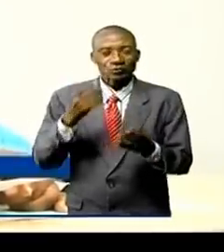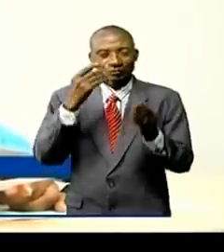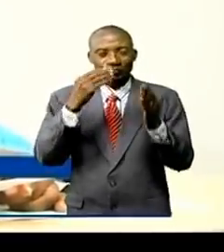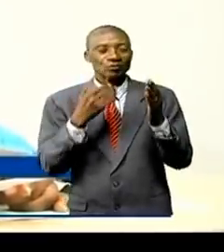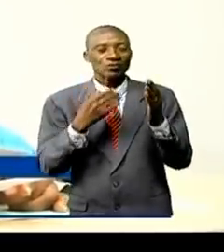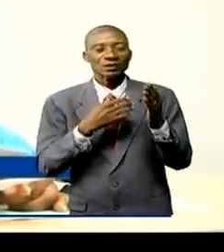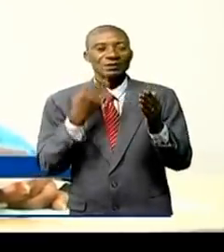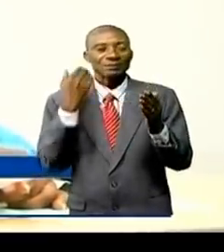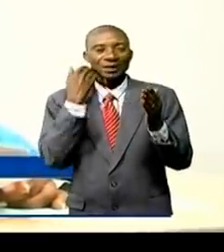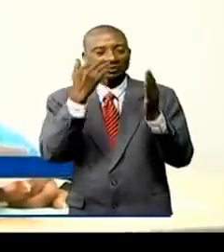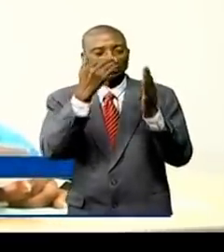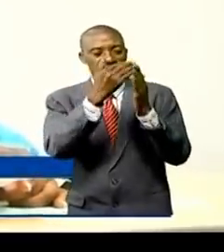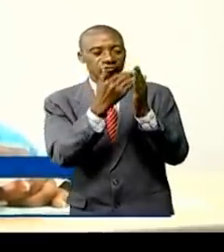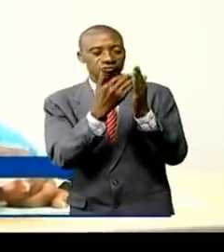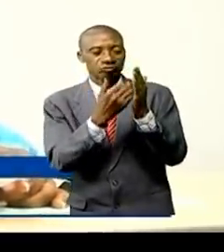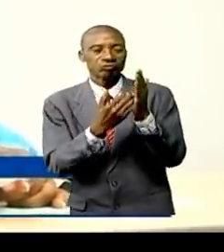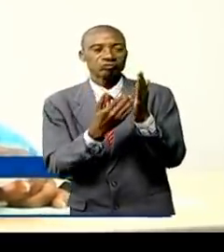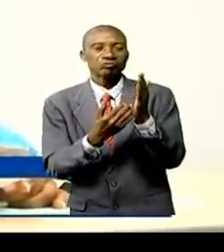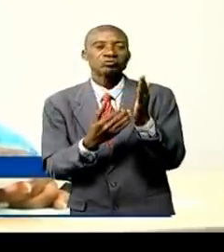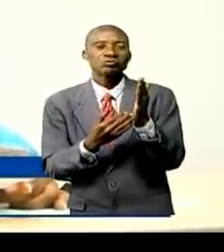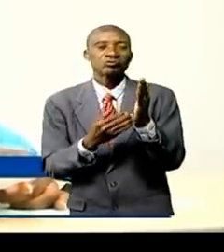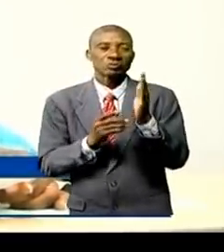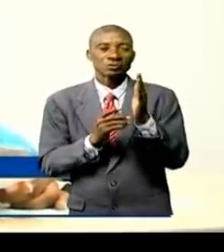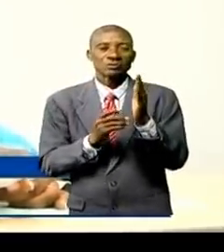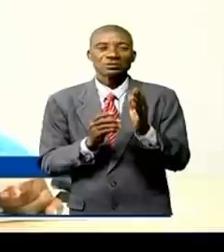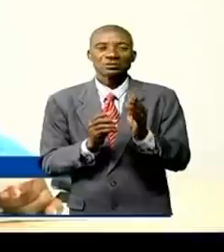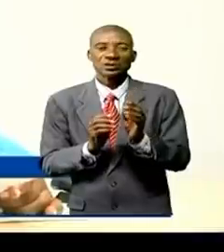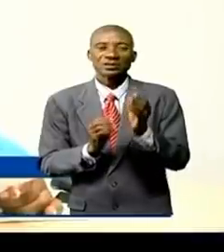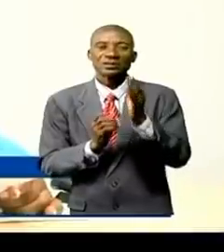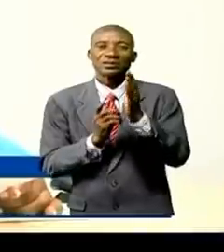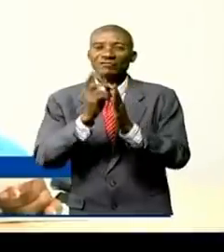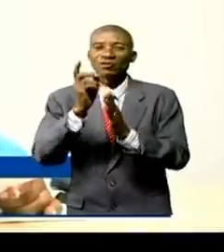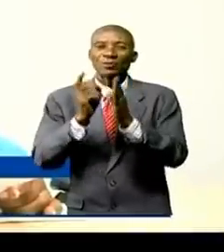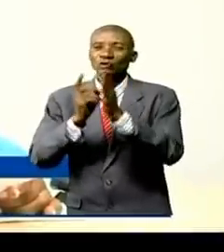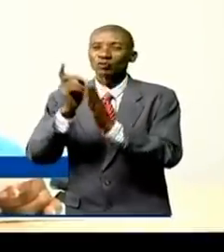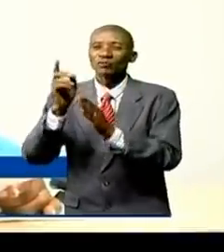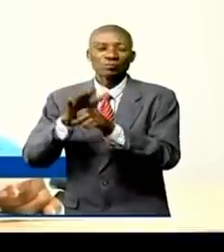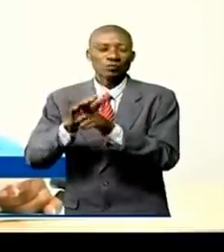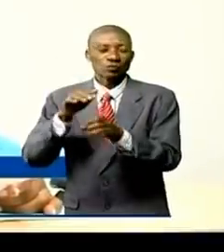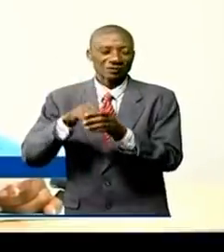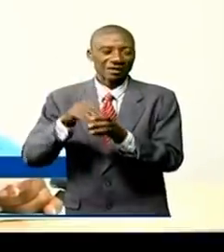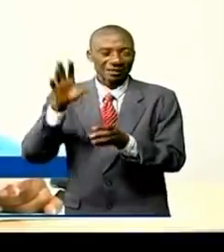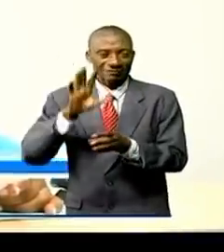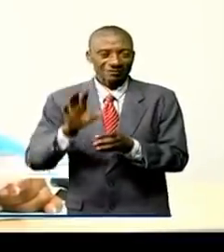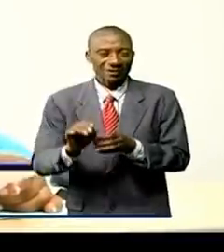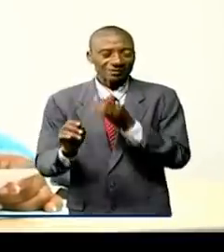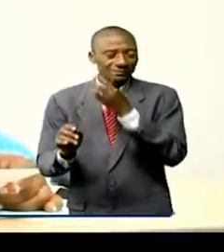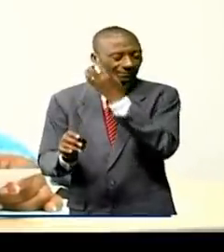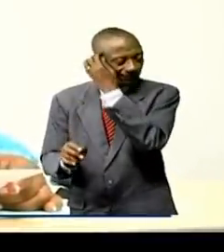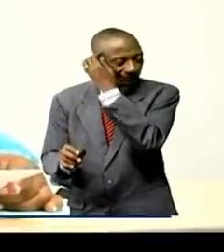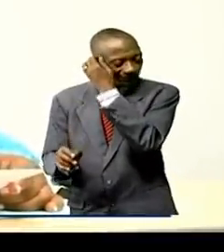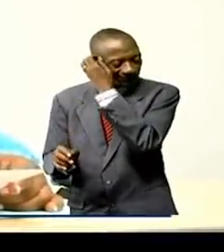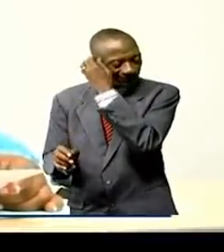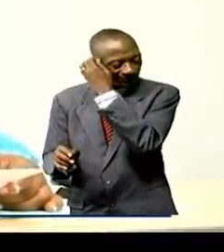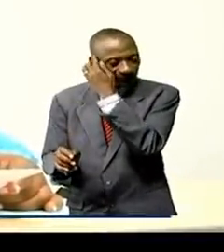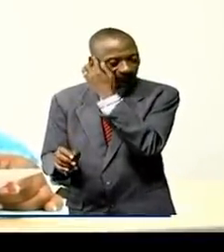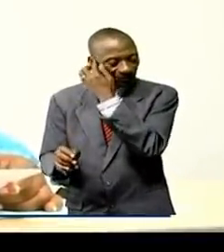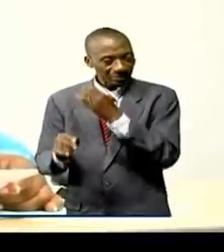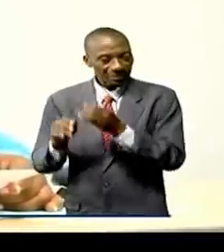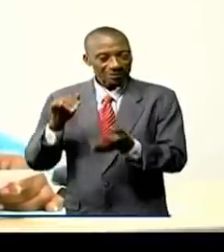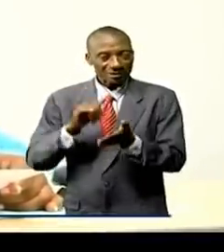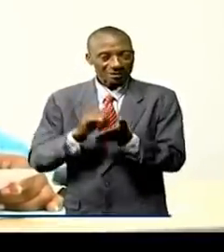maladies émergentes et réémergentes en Afrique. C'est même là une de nos axes du programme